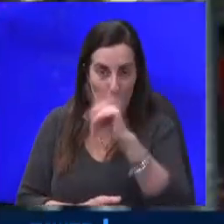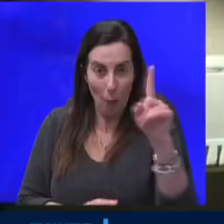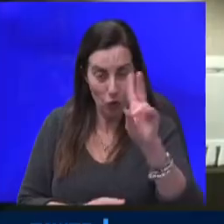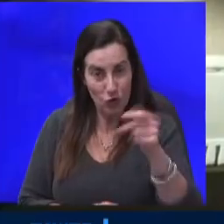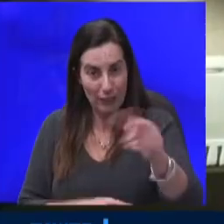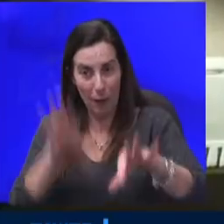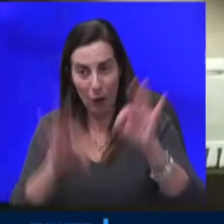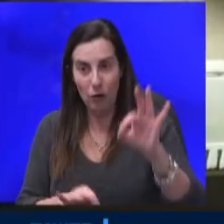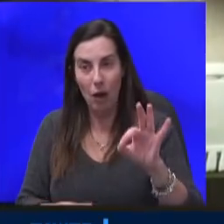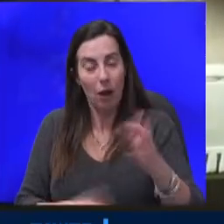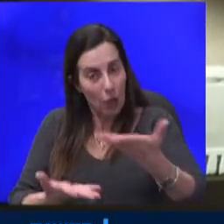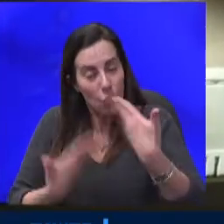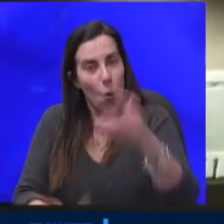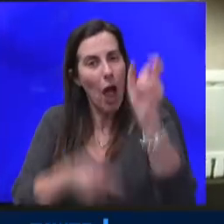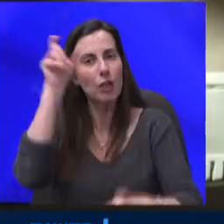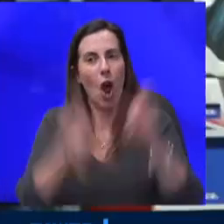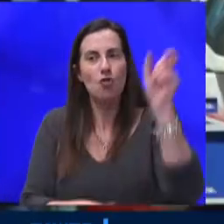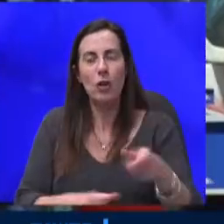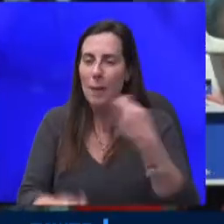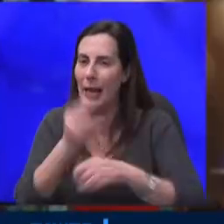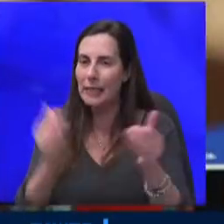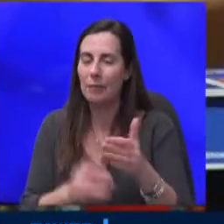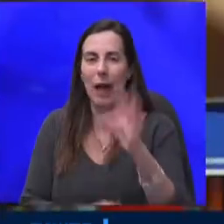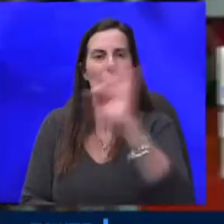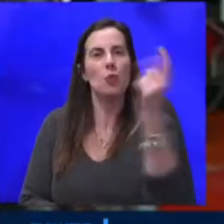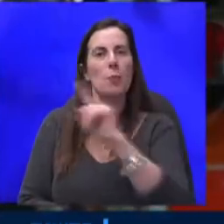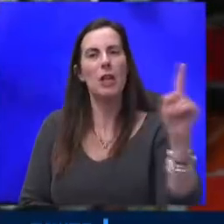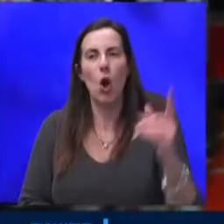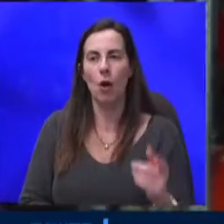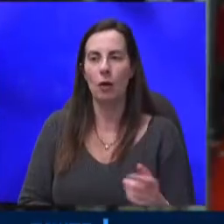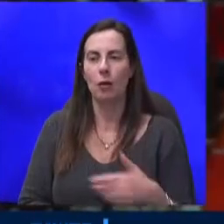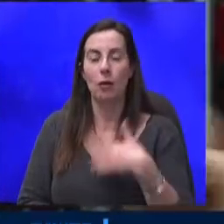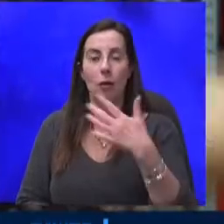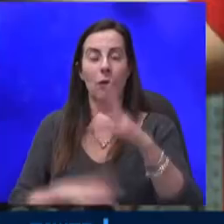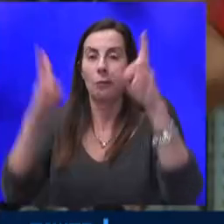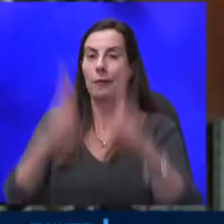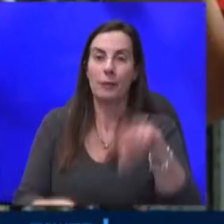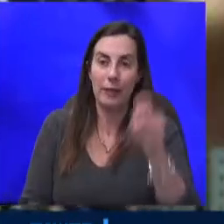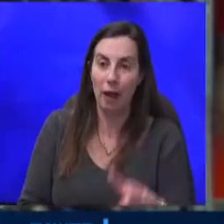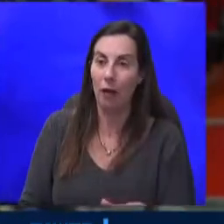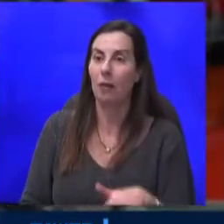זה לאזרחים, לעסקים הקטנים 0.5 מיליארד? מפזרים את הכנסת, אתם הולכים לבחירות.